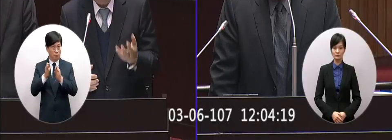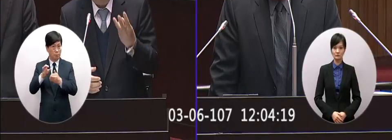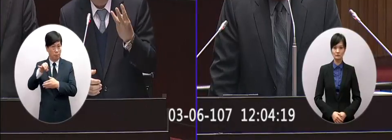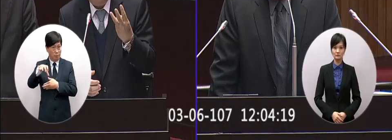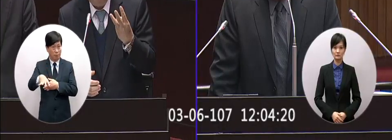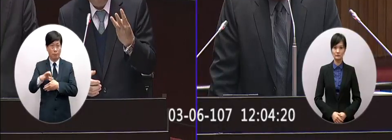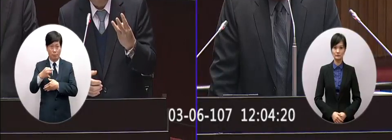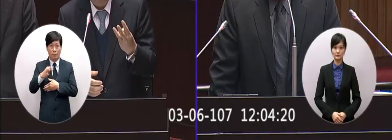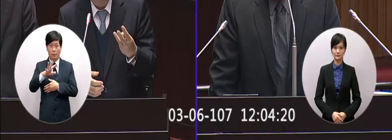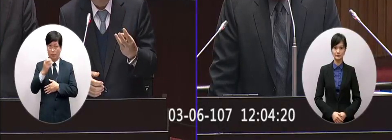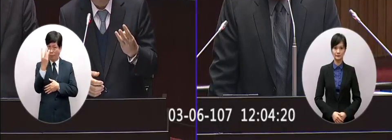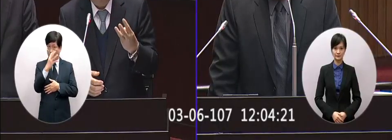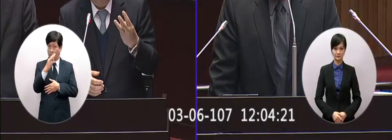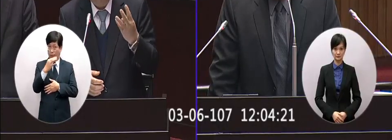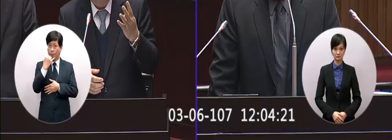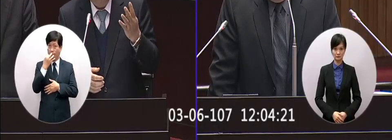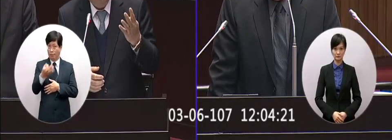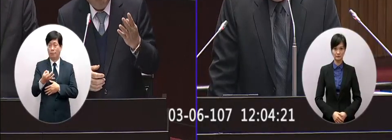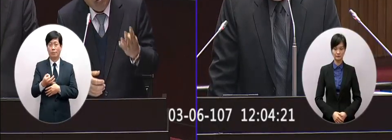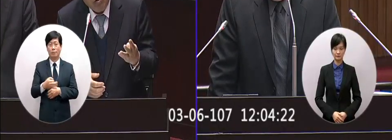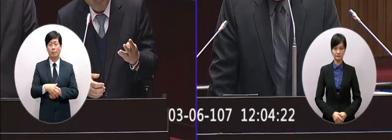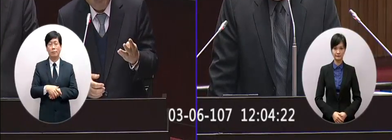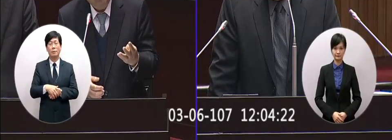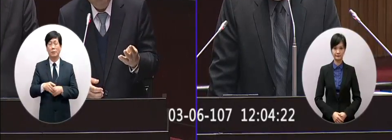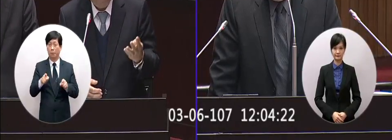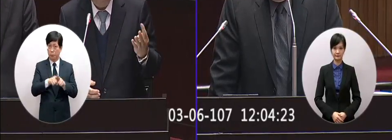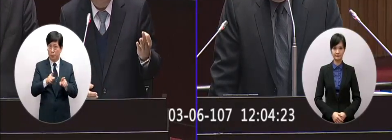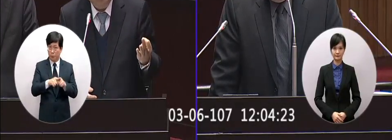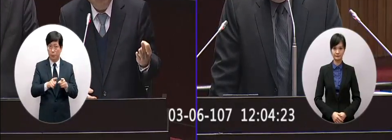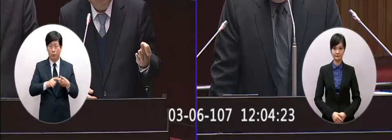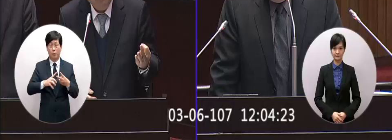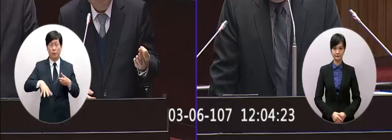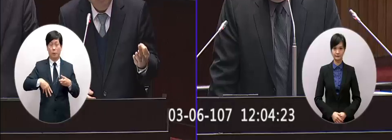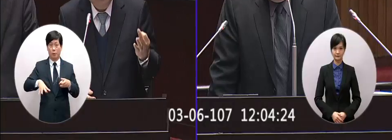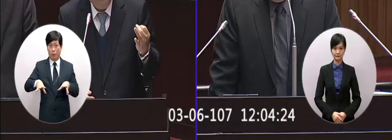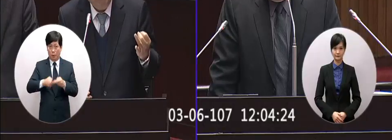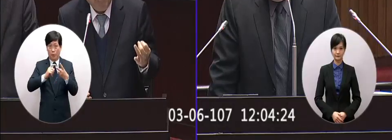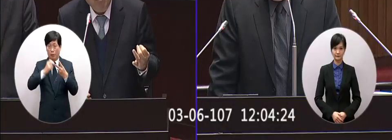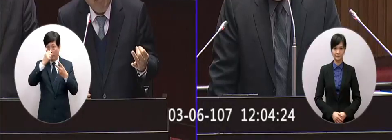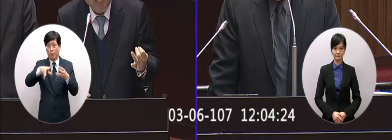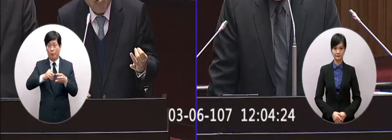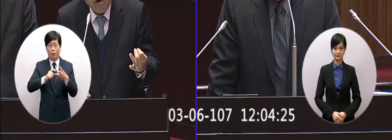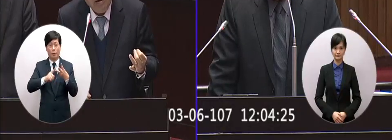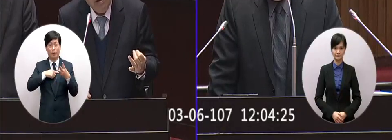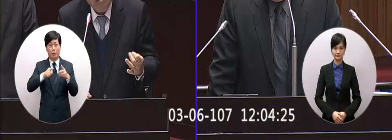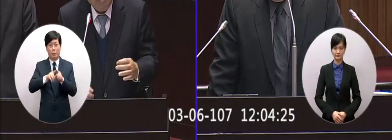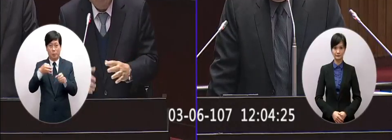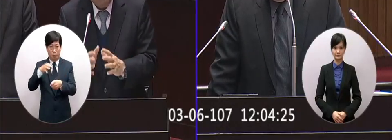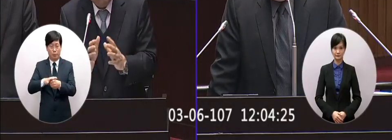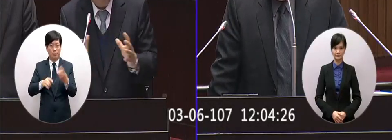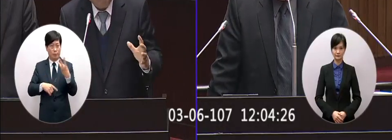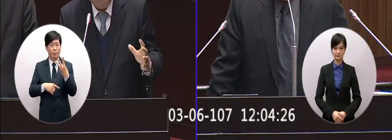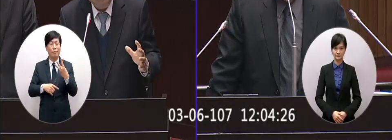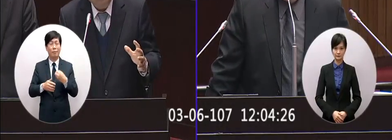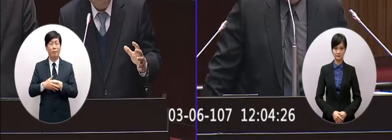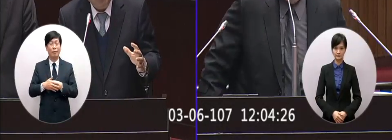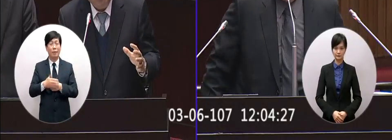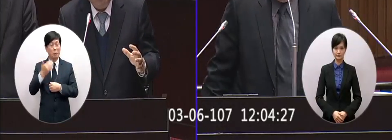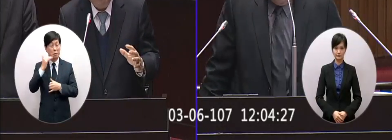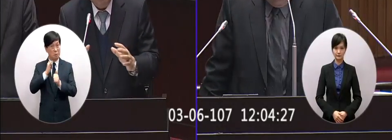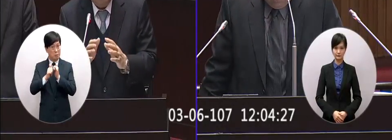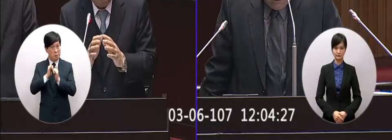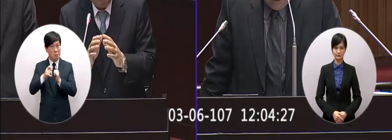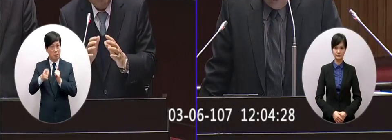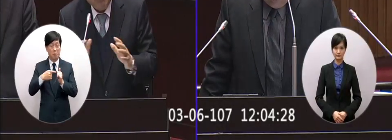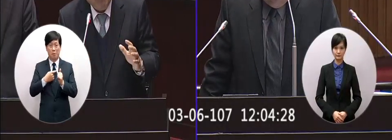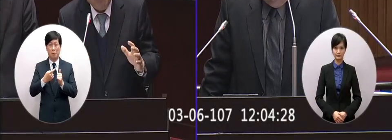裁员，它有三个款项，就是普通统筹、特别统筹跟一般补助款。社会福利的经费愈